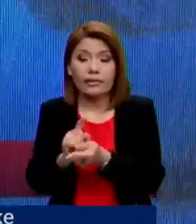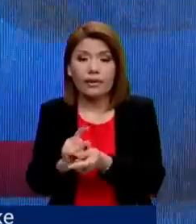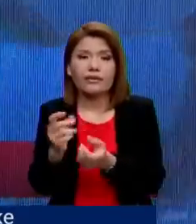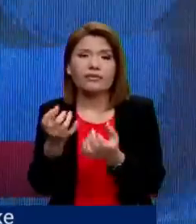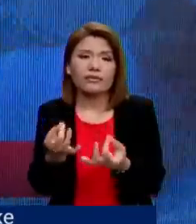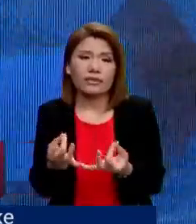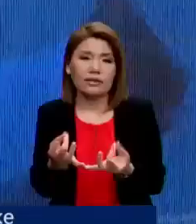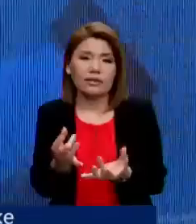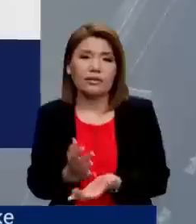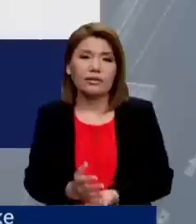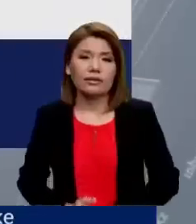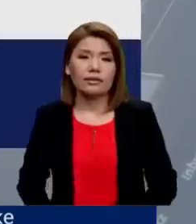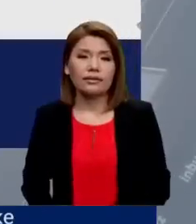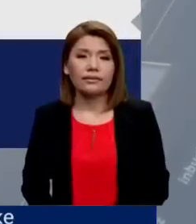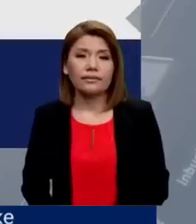шикі.